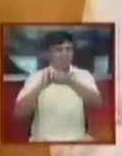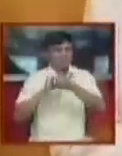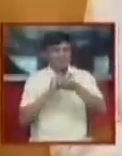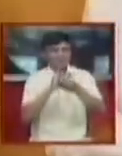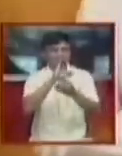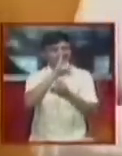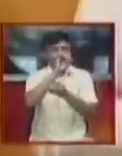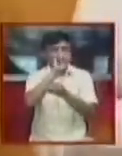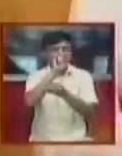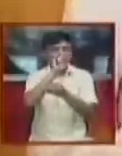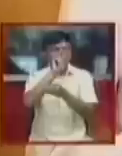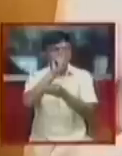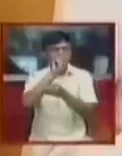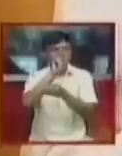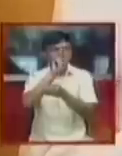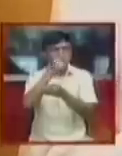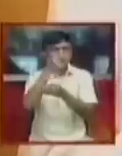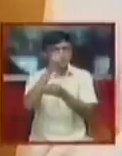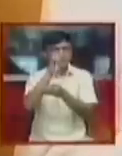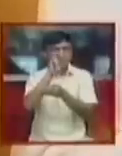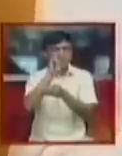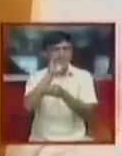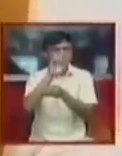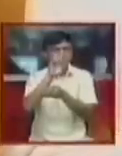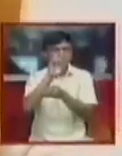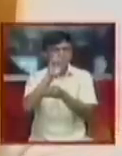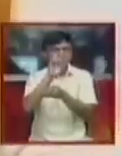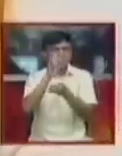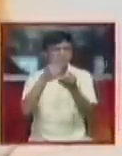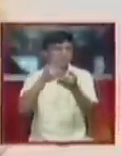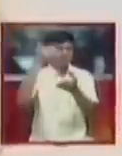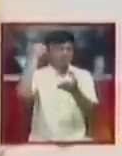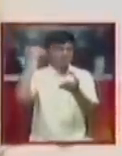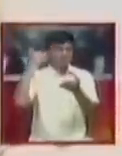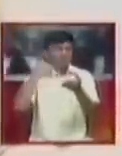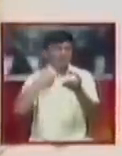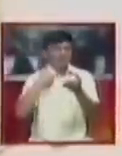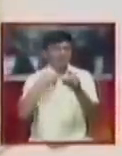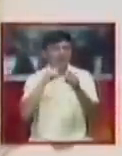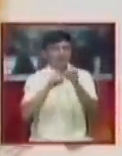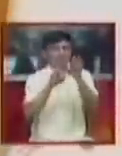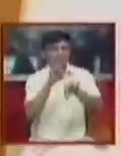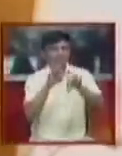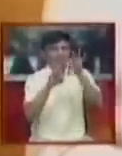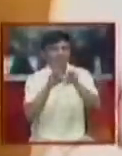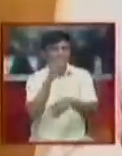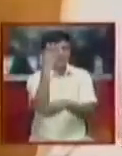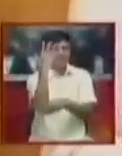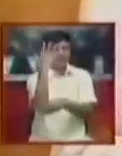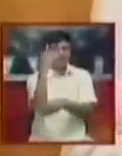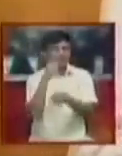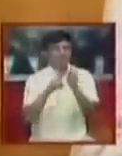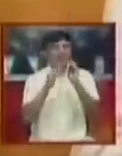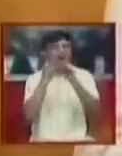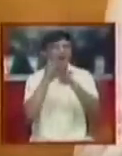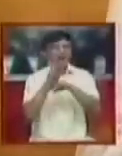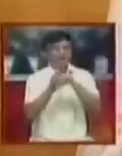dito. Dati pa naman po, naglipa na ang mga programa sa tree planting. Pero matapos